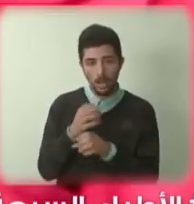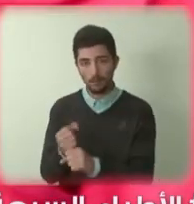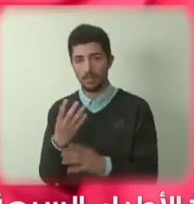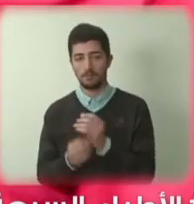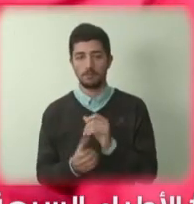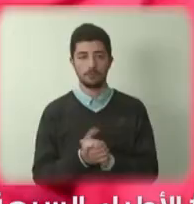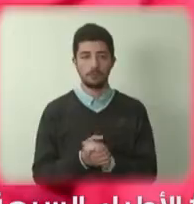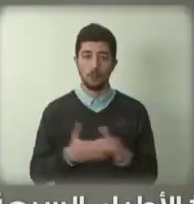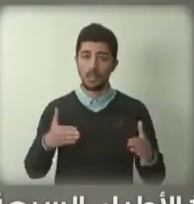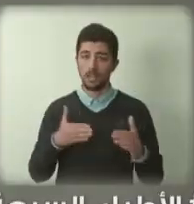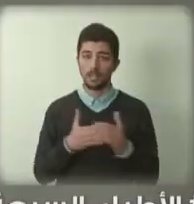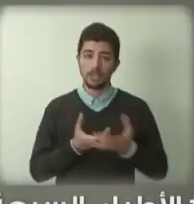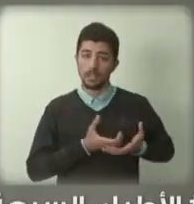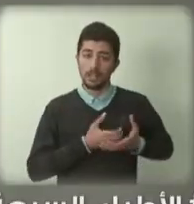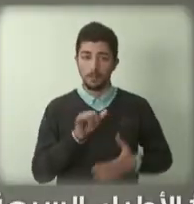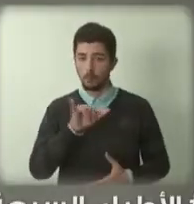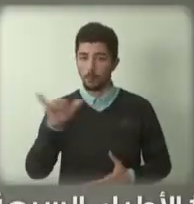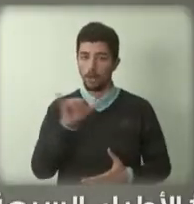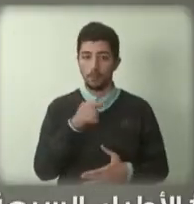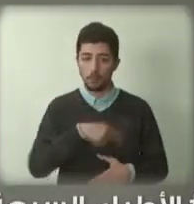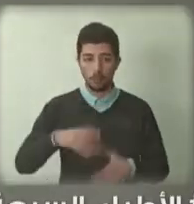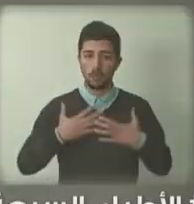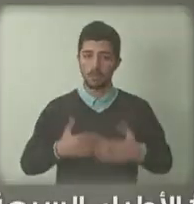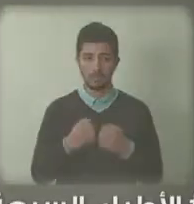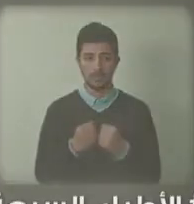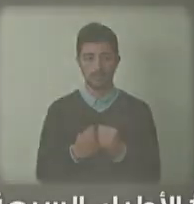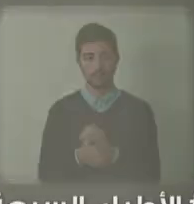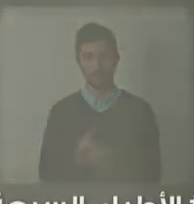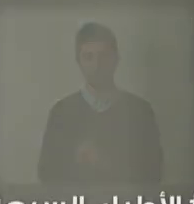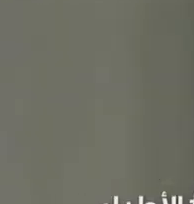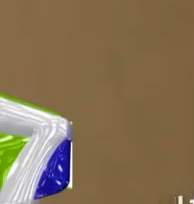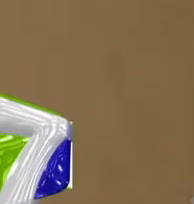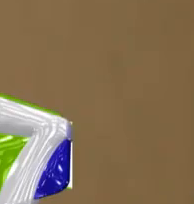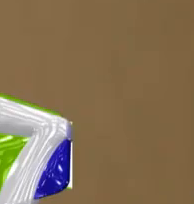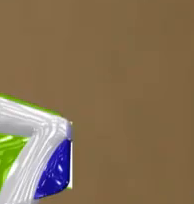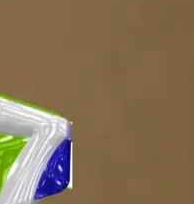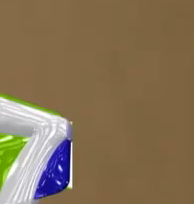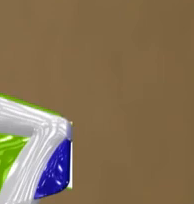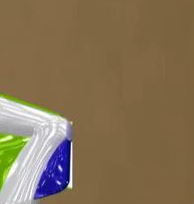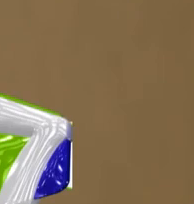خطر الإصابة بفقر الدم. بالنهاية الرضاعة الطبيعية صحة إلك ولطفلك.